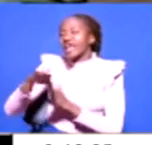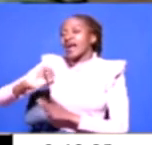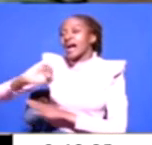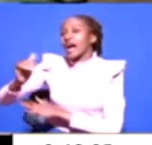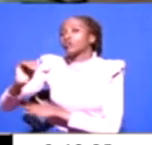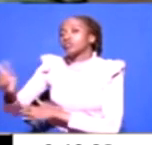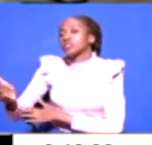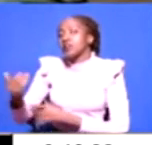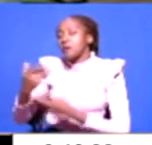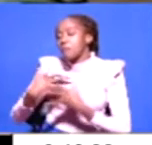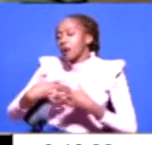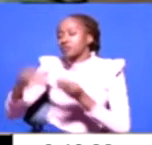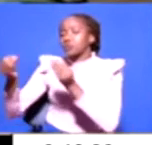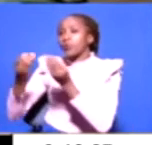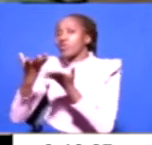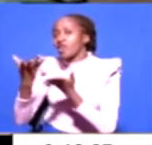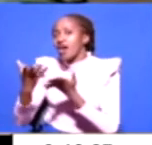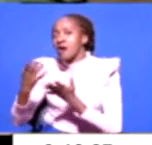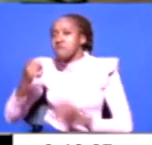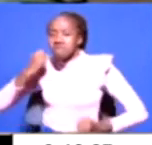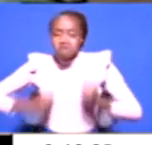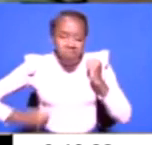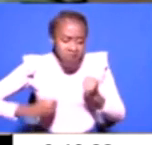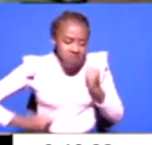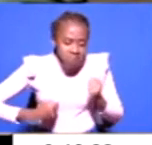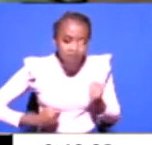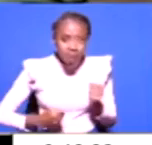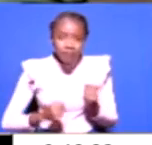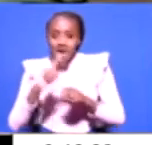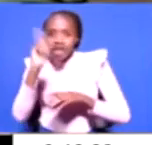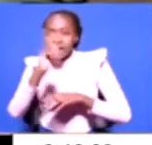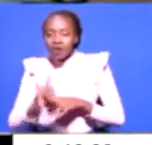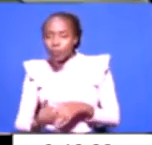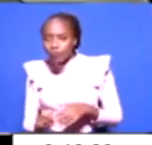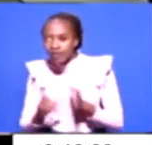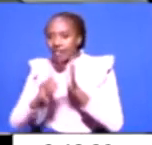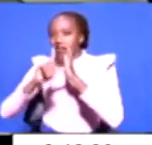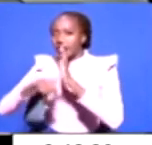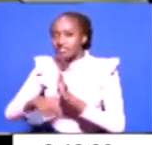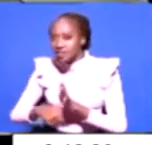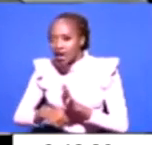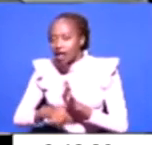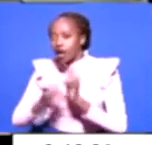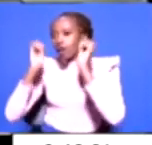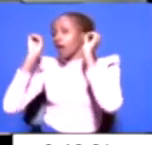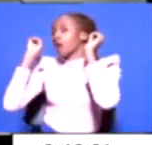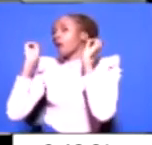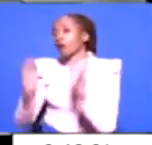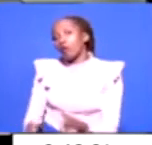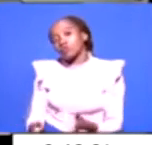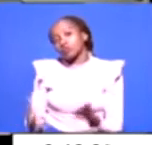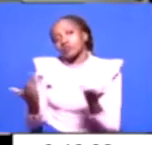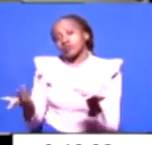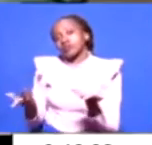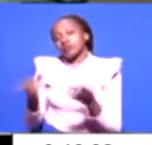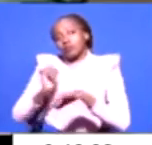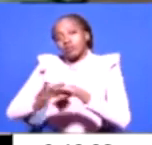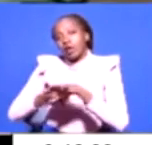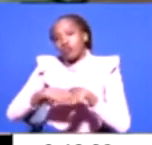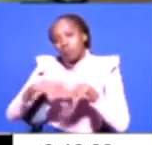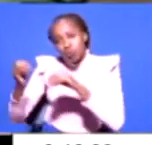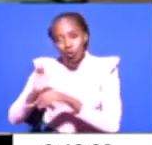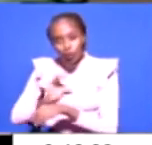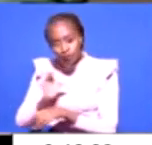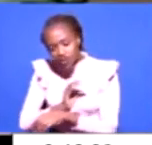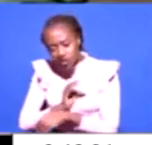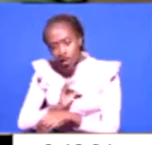pale, unataka kukimbilia Nairobi, halafu mwishowe utakuja kupoteza ukienda kwenye jopo hili. Atakuuliza swali la